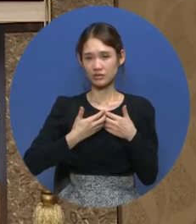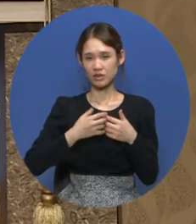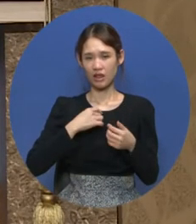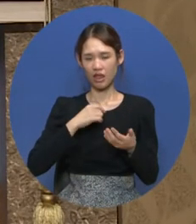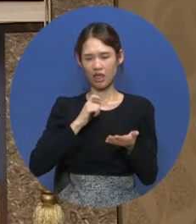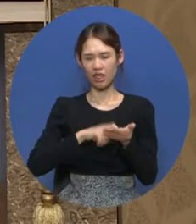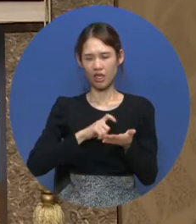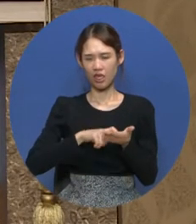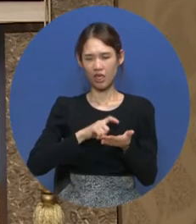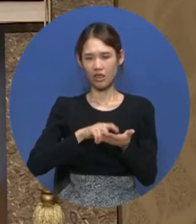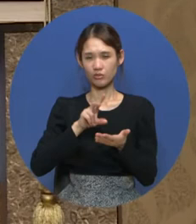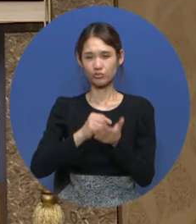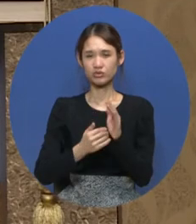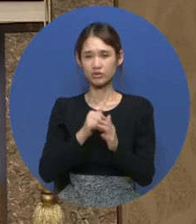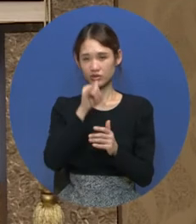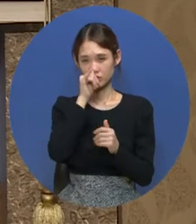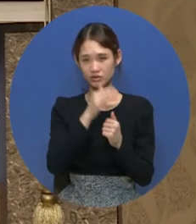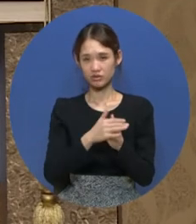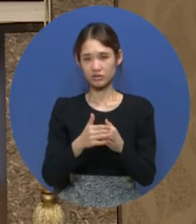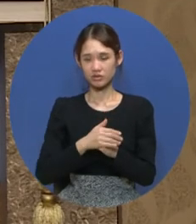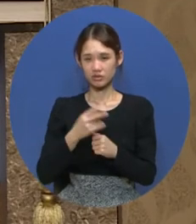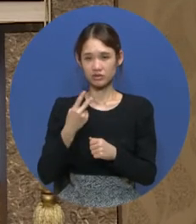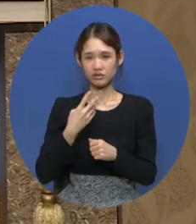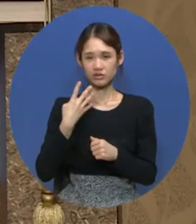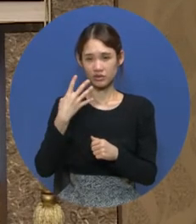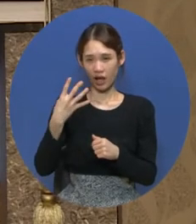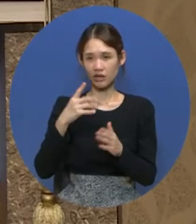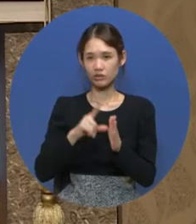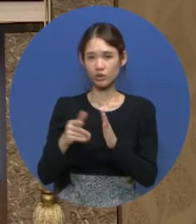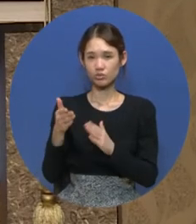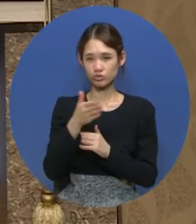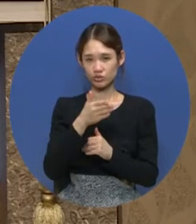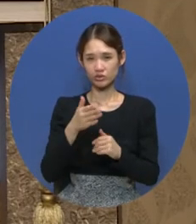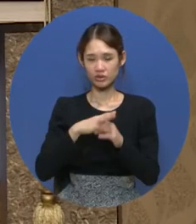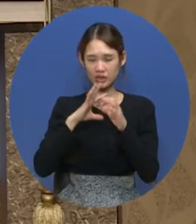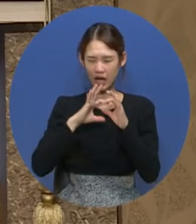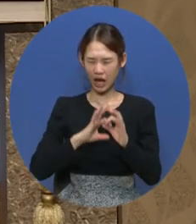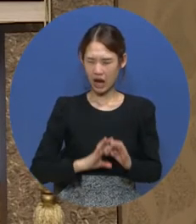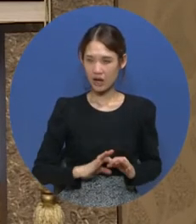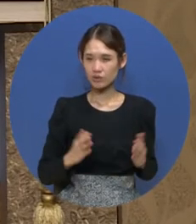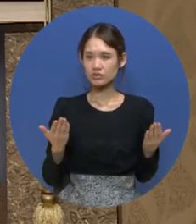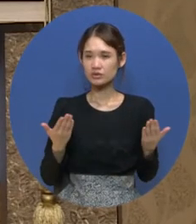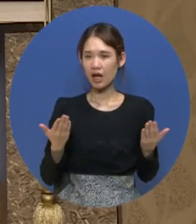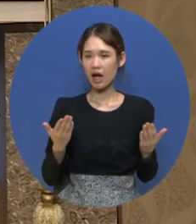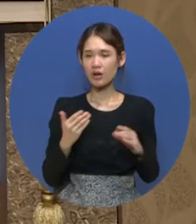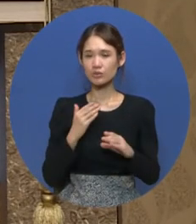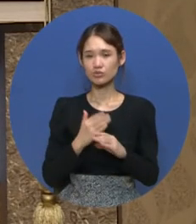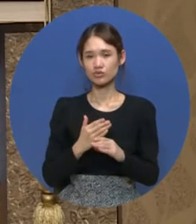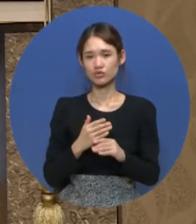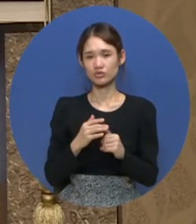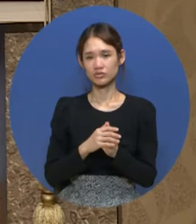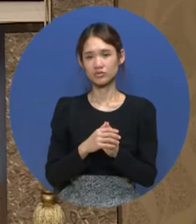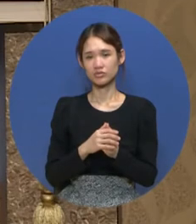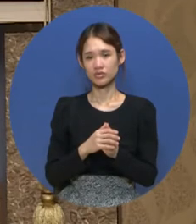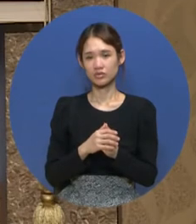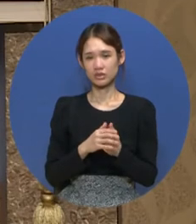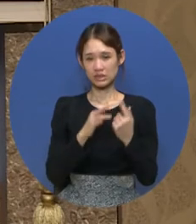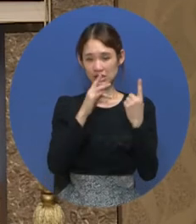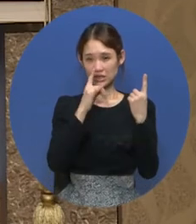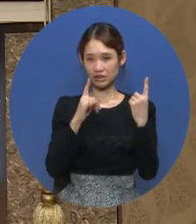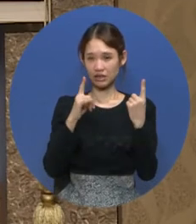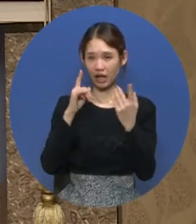시급한 문제였어 없기 때문에 저희가 2004년 서부터 계속 이제 작업을 하는 과정에 우리가